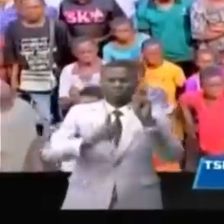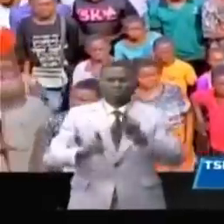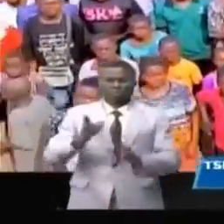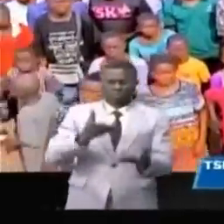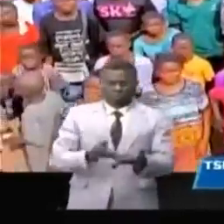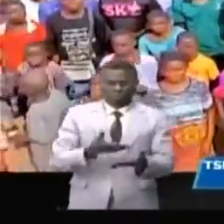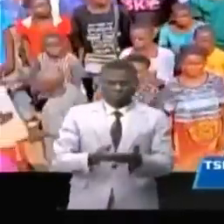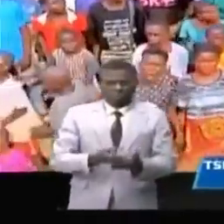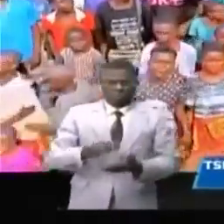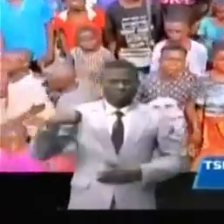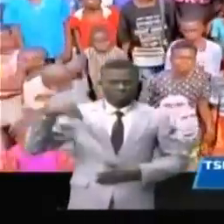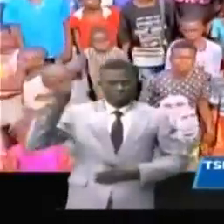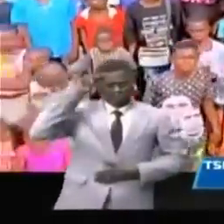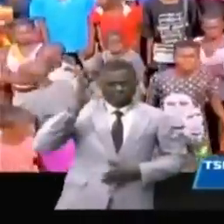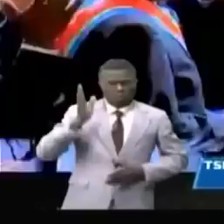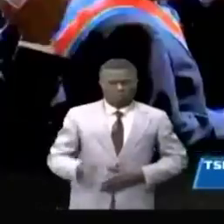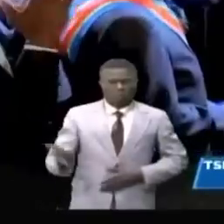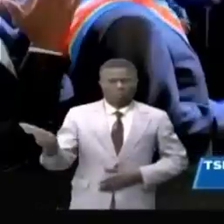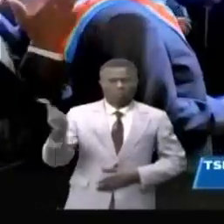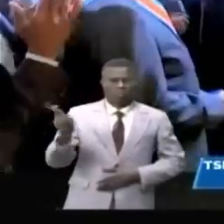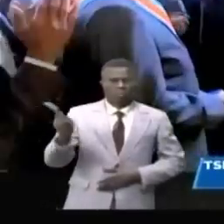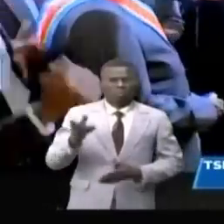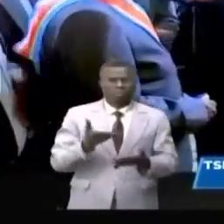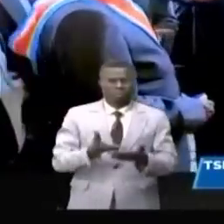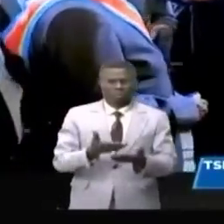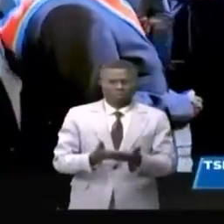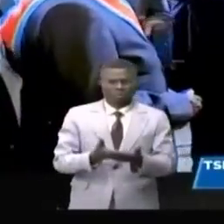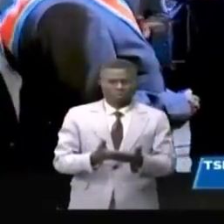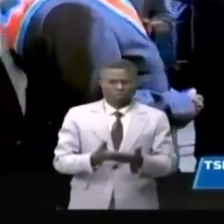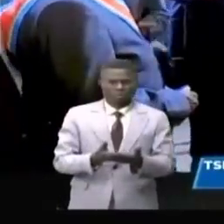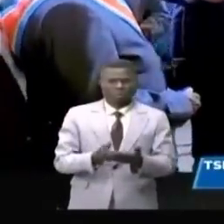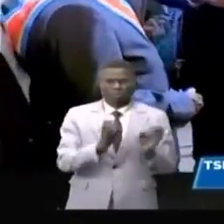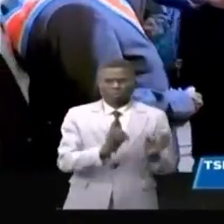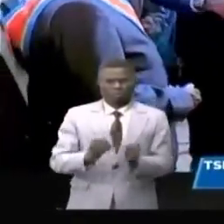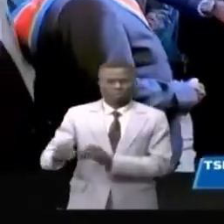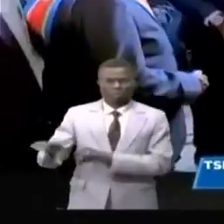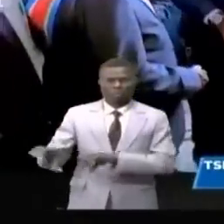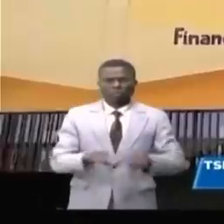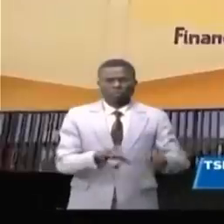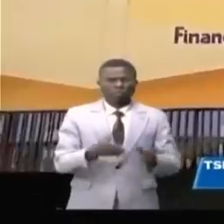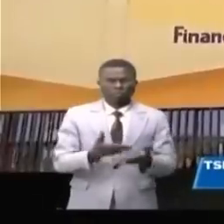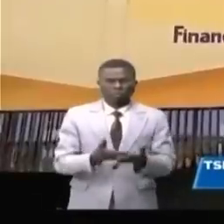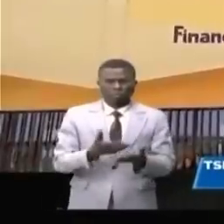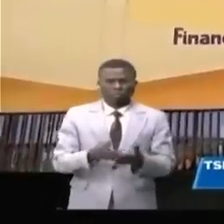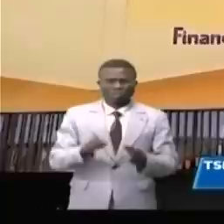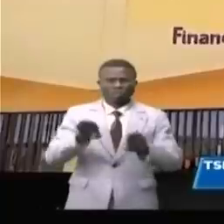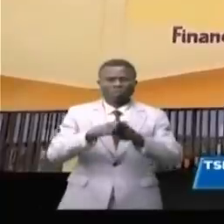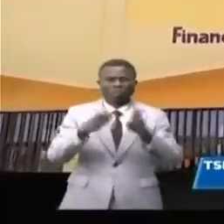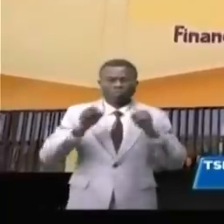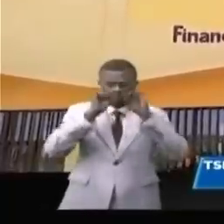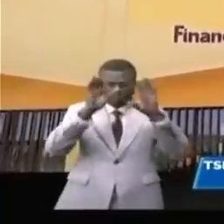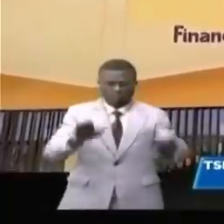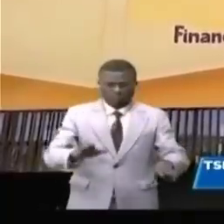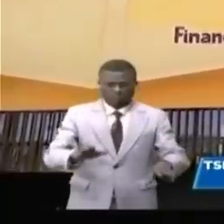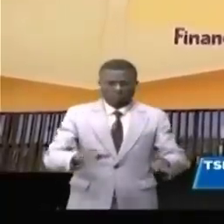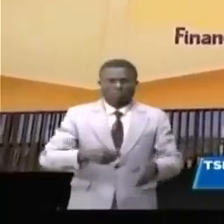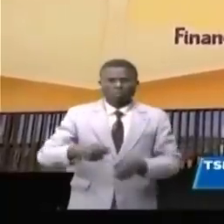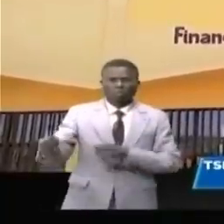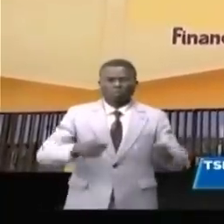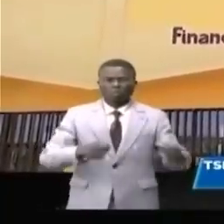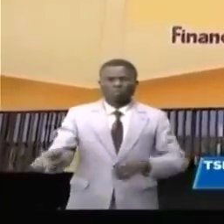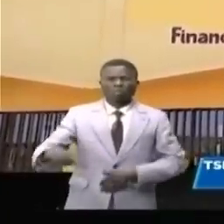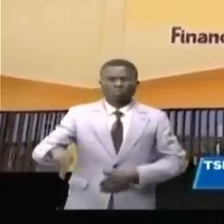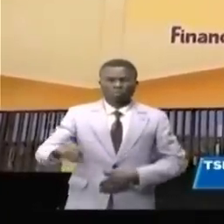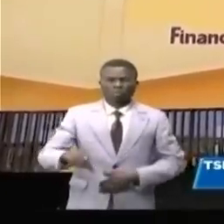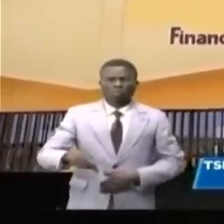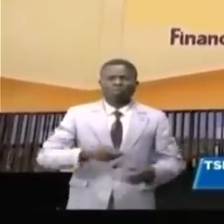Le gouverneur du Kassai, Dieudonné Piémé, a présidé cette manifestation de l'inauguration du grand marché provincial baptisé